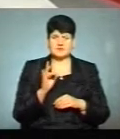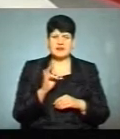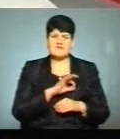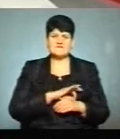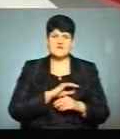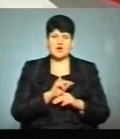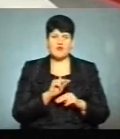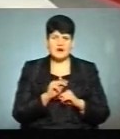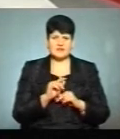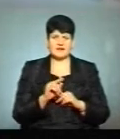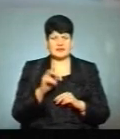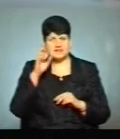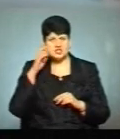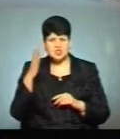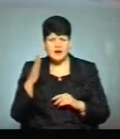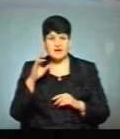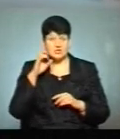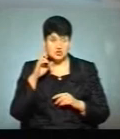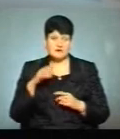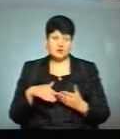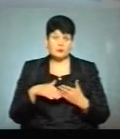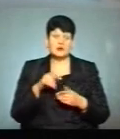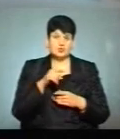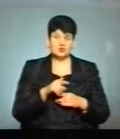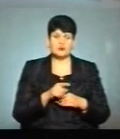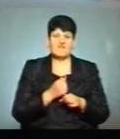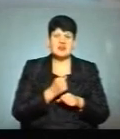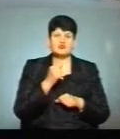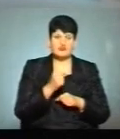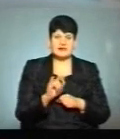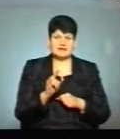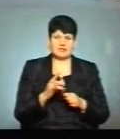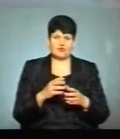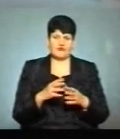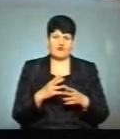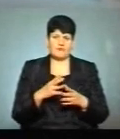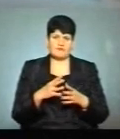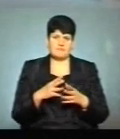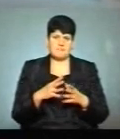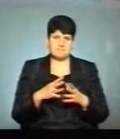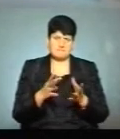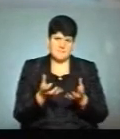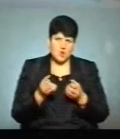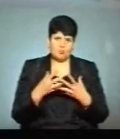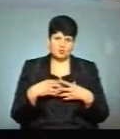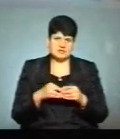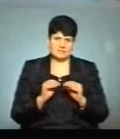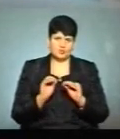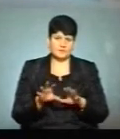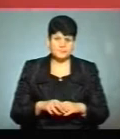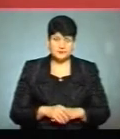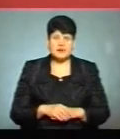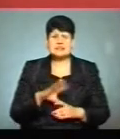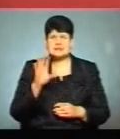виховання державі, а далі держава сприяла тому, щоб таку дитину влаштувати в прийомну сім'ю чи усиновити. А загалом